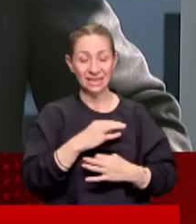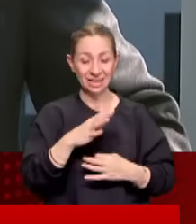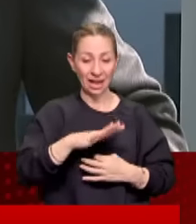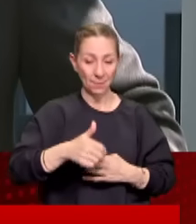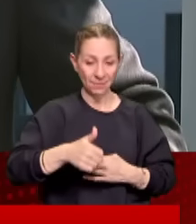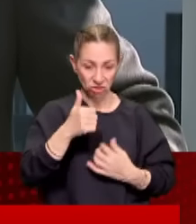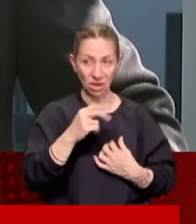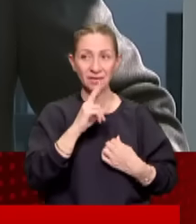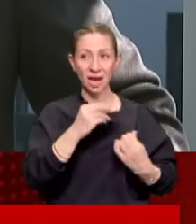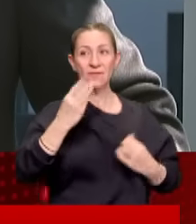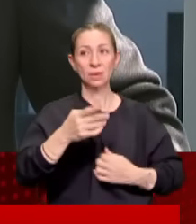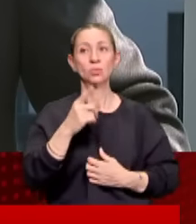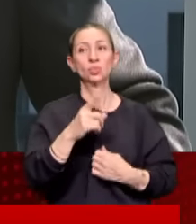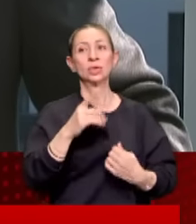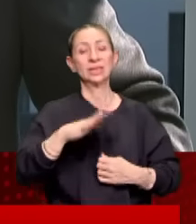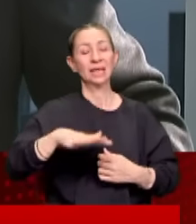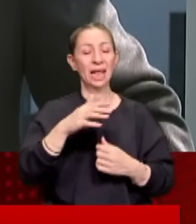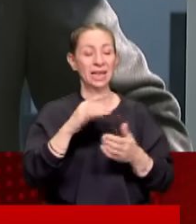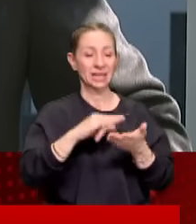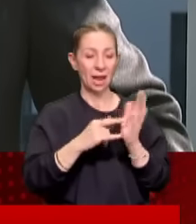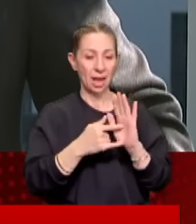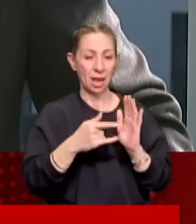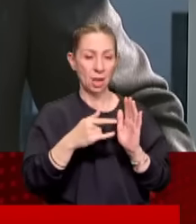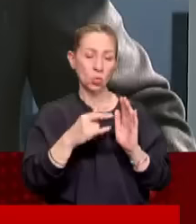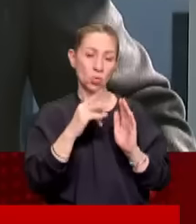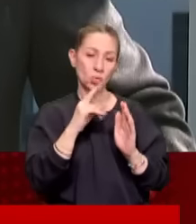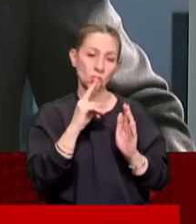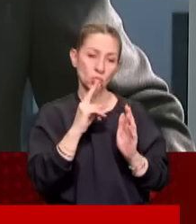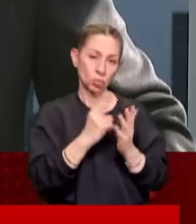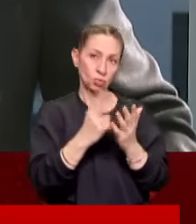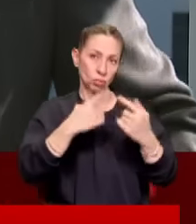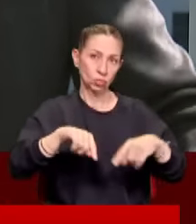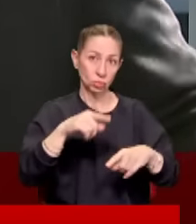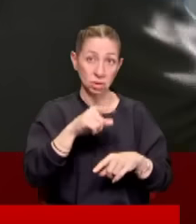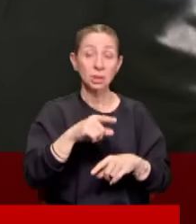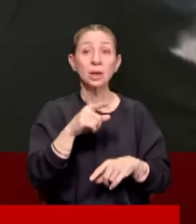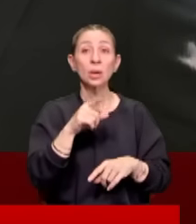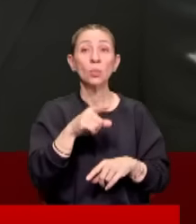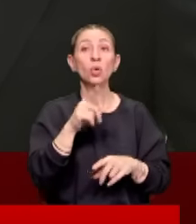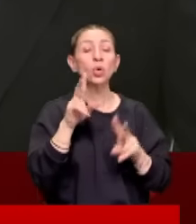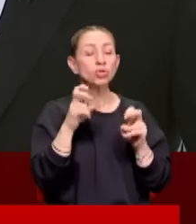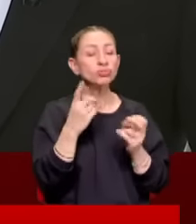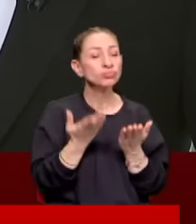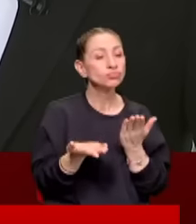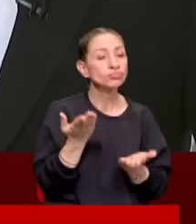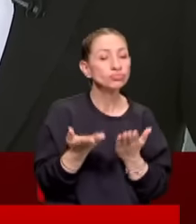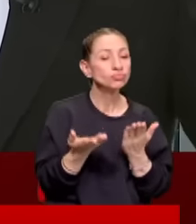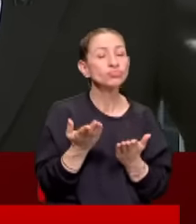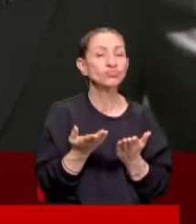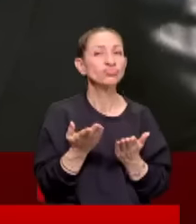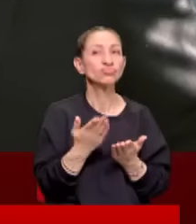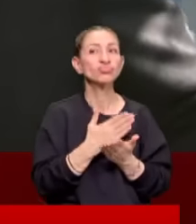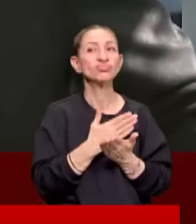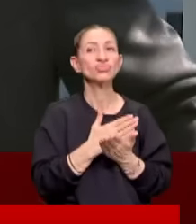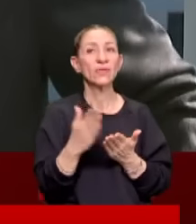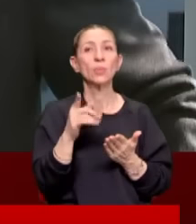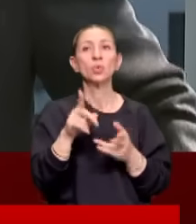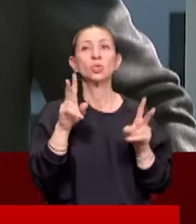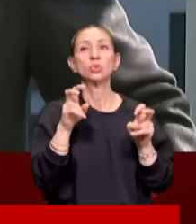başkan karar vererek bu konuyu genel idare kurulunun gündemine alıyor. Genel idare kurulu gündeminde bu konu değerlendirildi ve devamlı bu